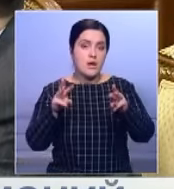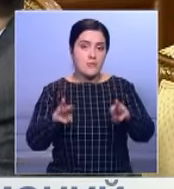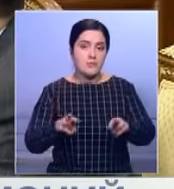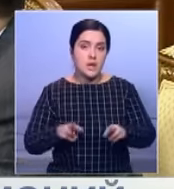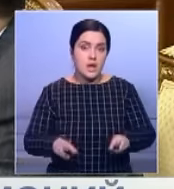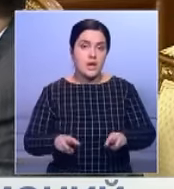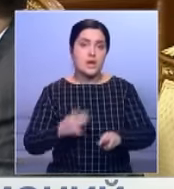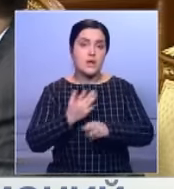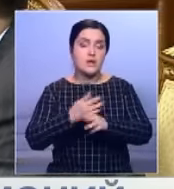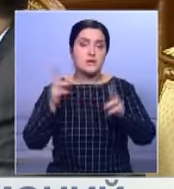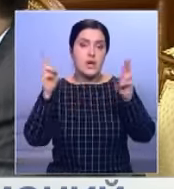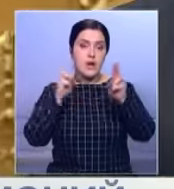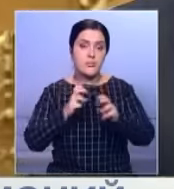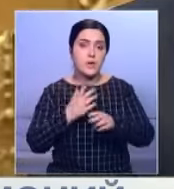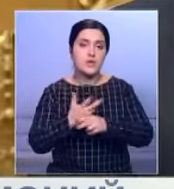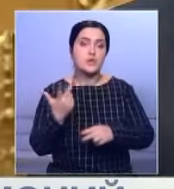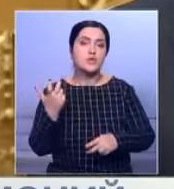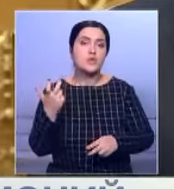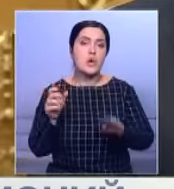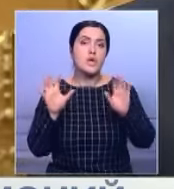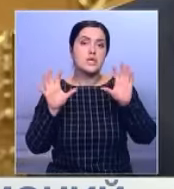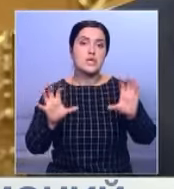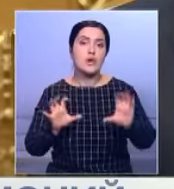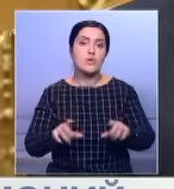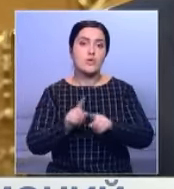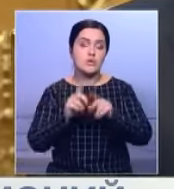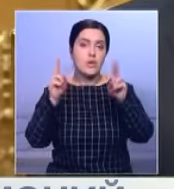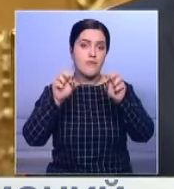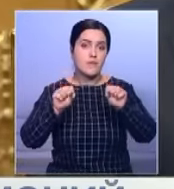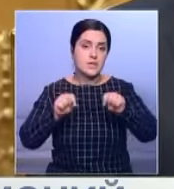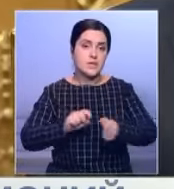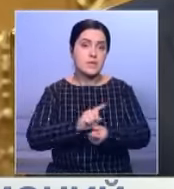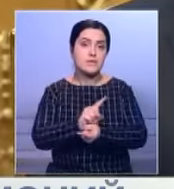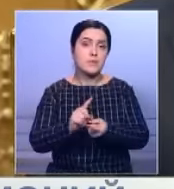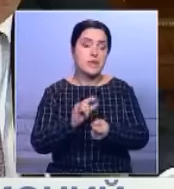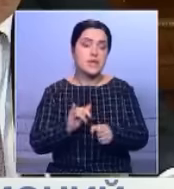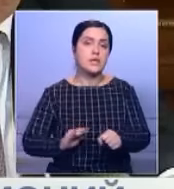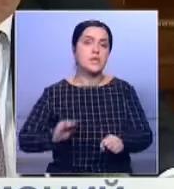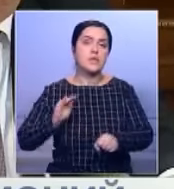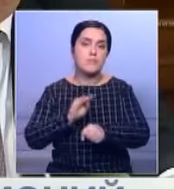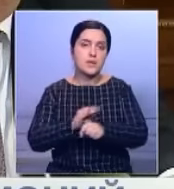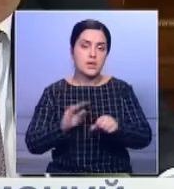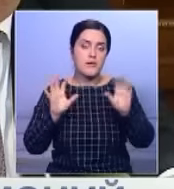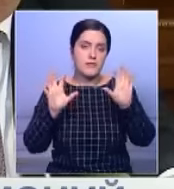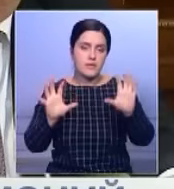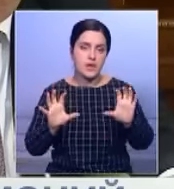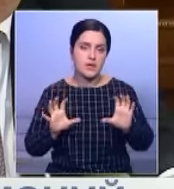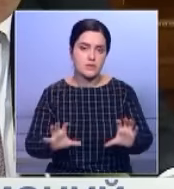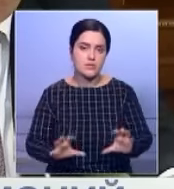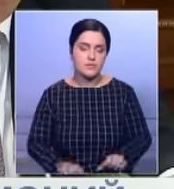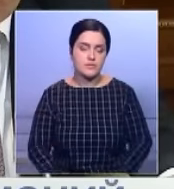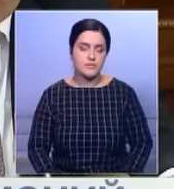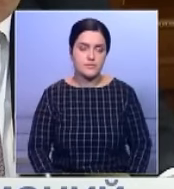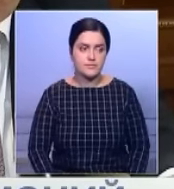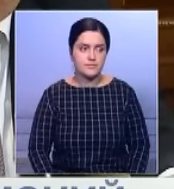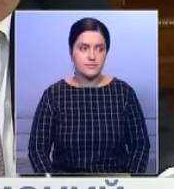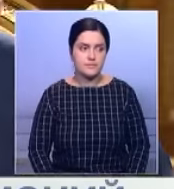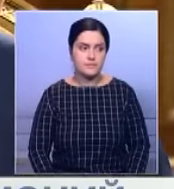ветвей власти, проштудировали порядка 300 законов, а также рассмотрели возможность изменения и дополнения в